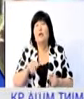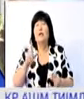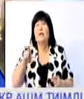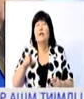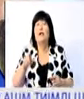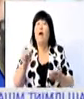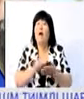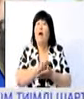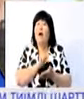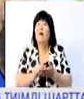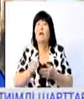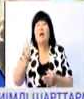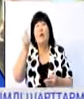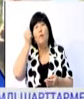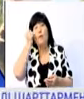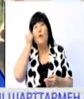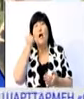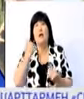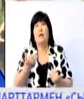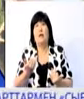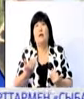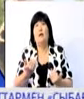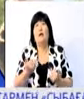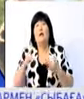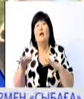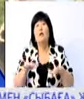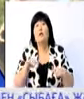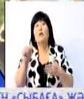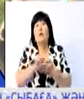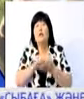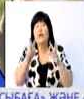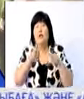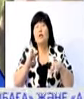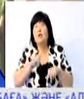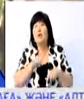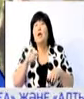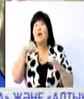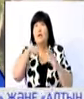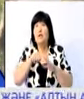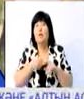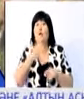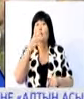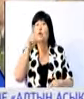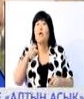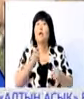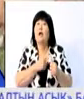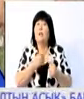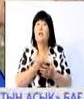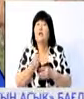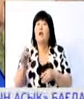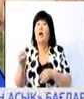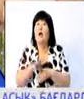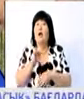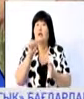кісілердің архивтегі мұрағаттағы іс құжаттарын тексеру барысында ішінен осы 4 адамның аты шықты атылған